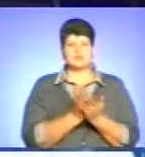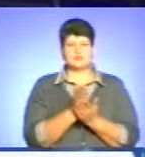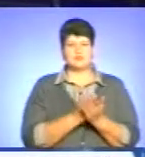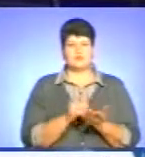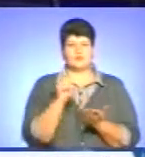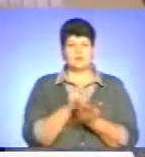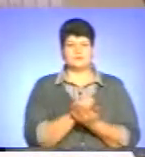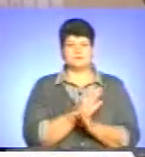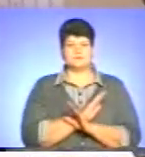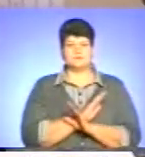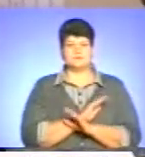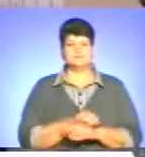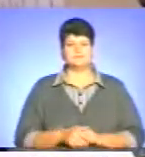сюжеті.